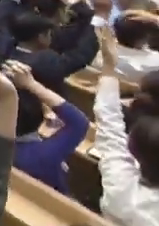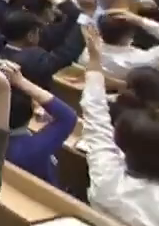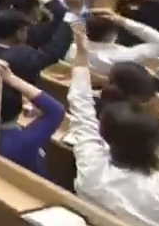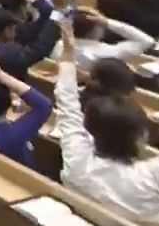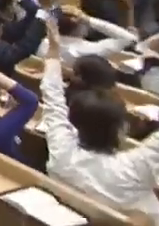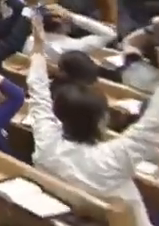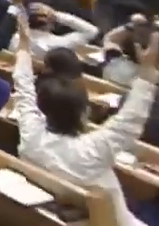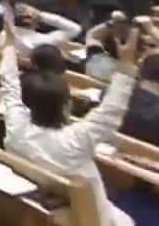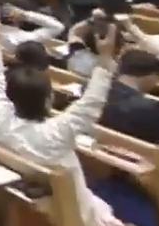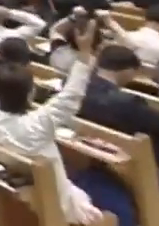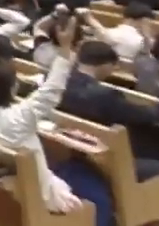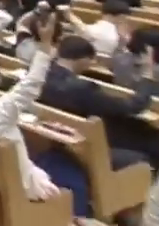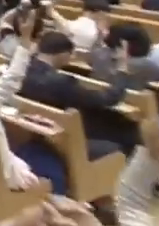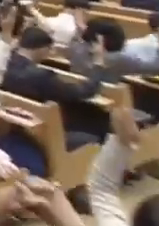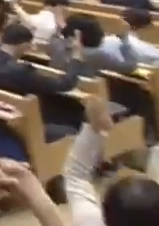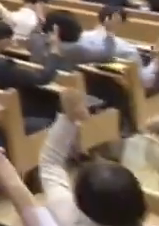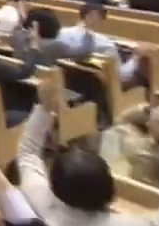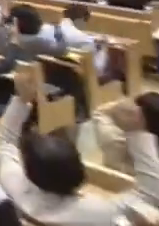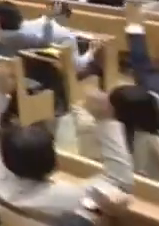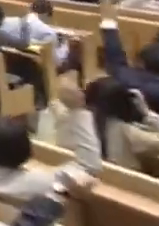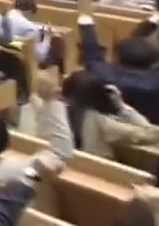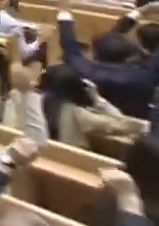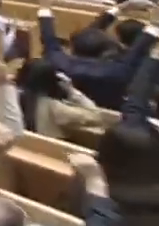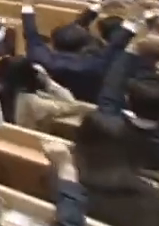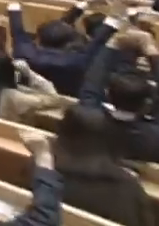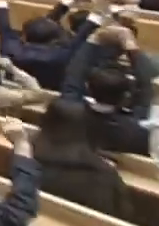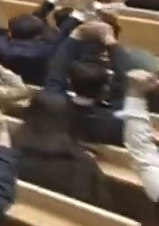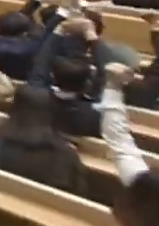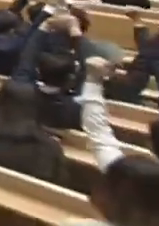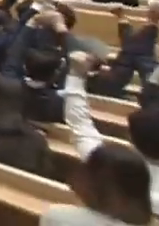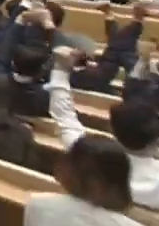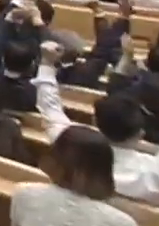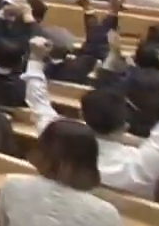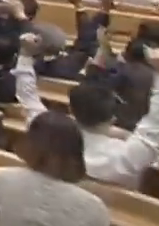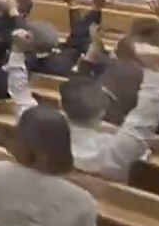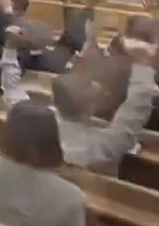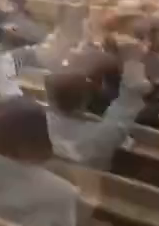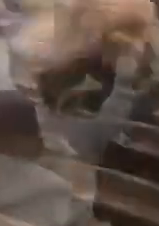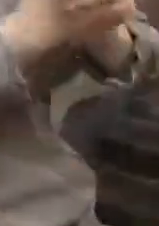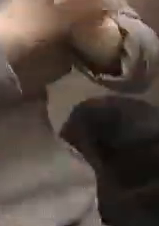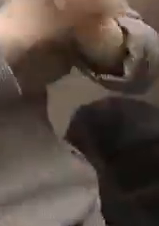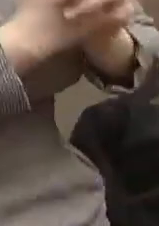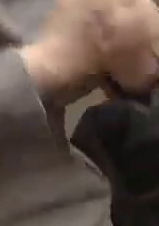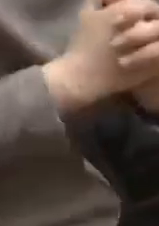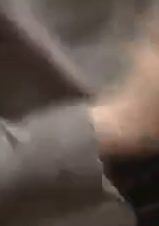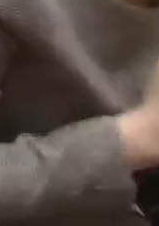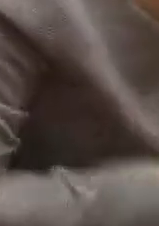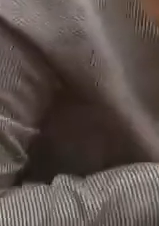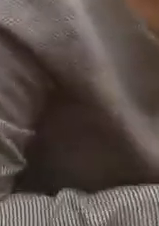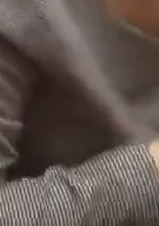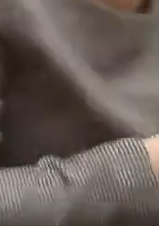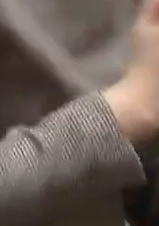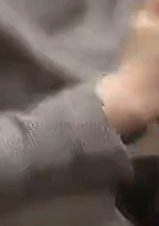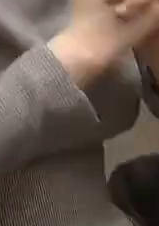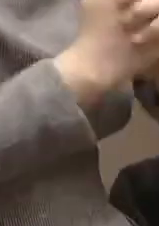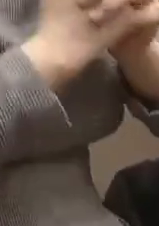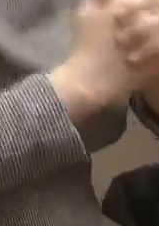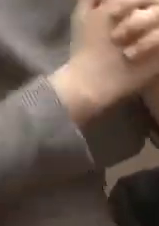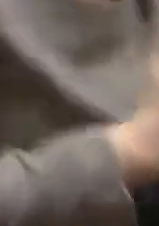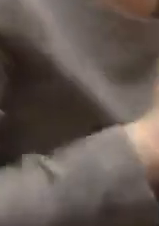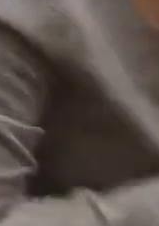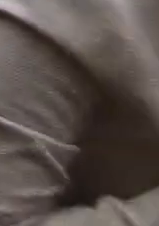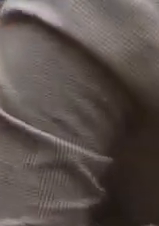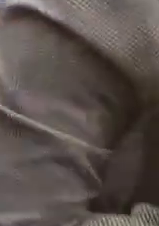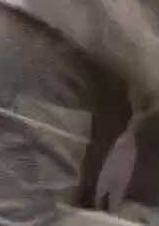자기 목숨을 많은 사람의 죄성물로 죽으시기까지 사랑하고 섬기신 우리